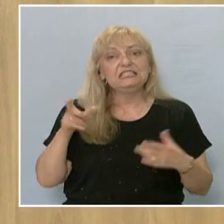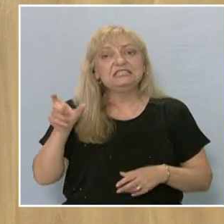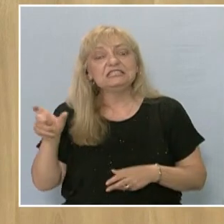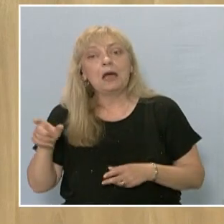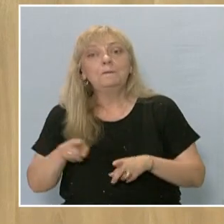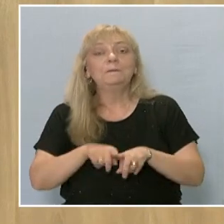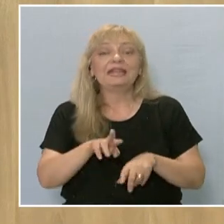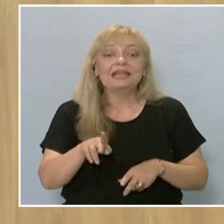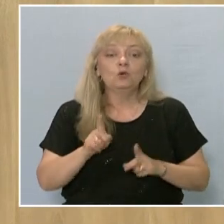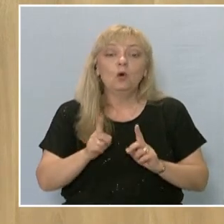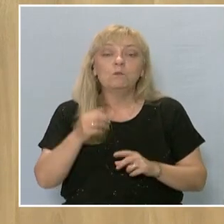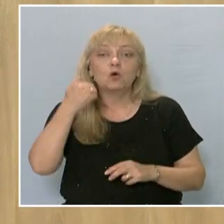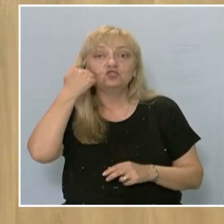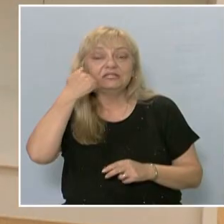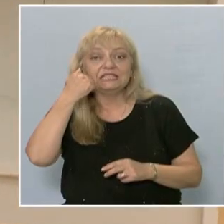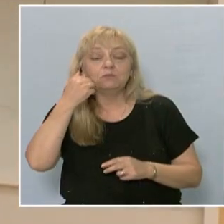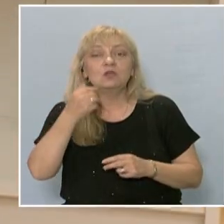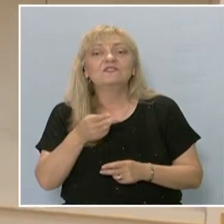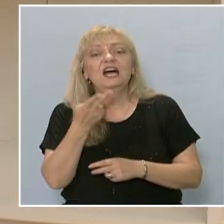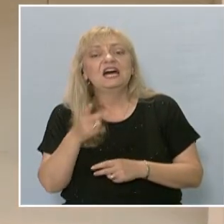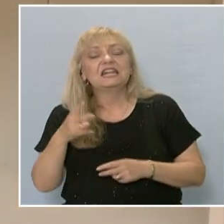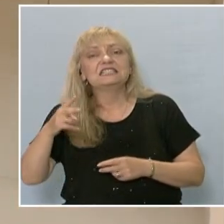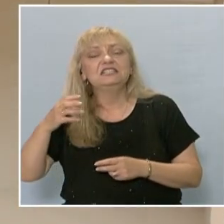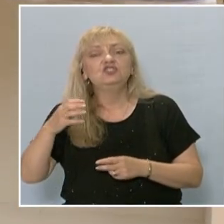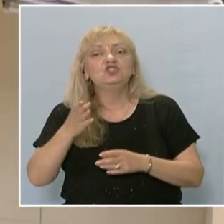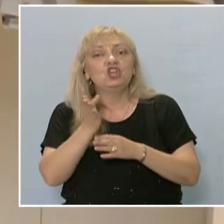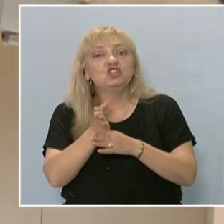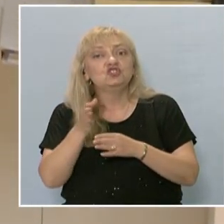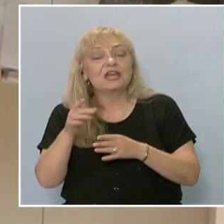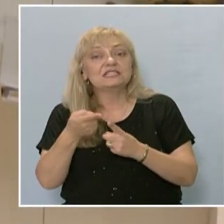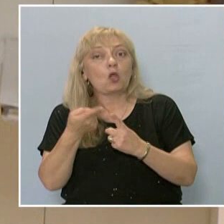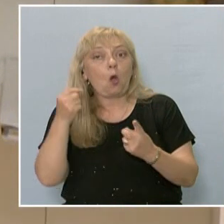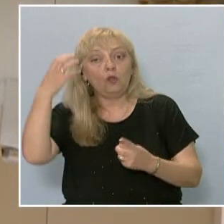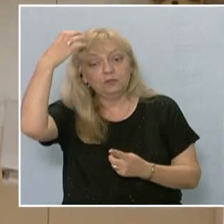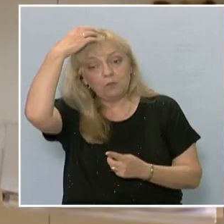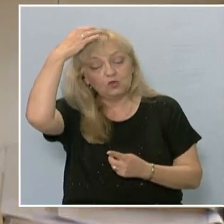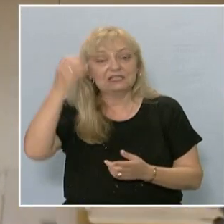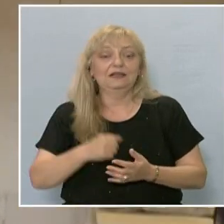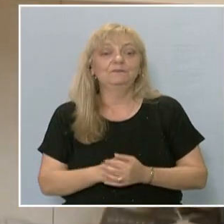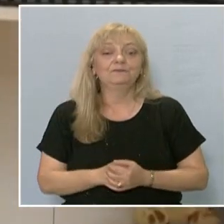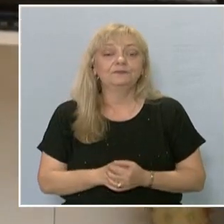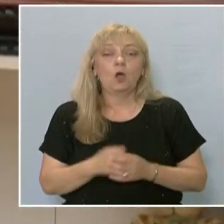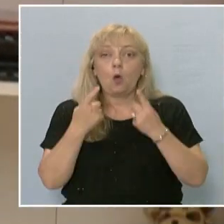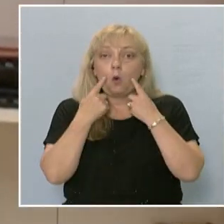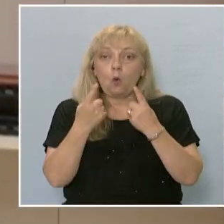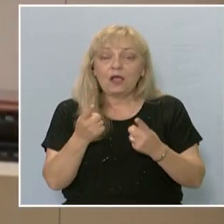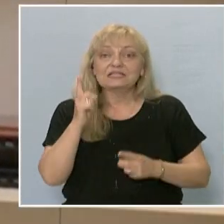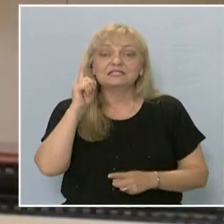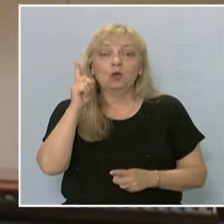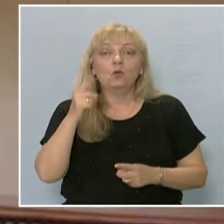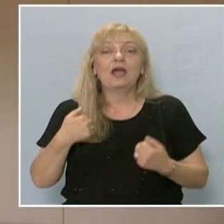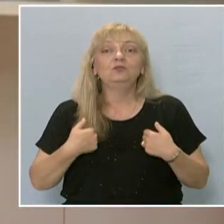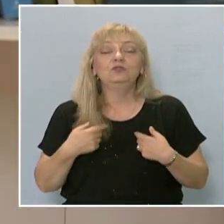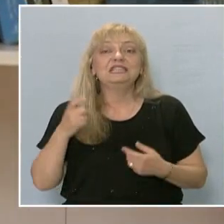всъщност да използва съвсем други части от мозъка като софтуер което използва съвсем други части от хардуера и се оказа че когато станем